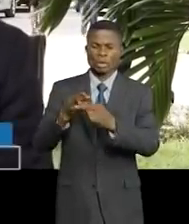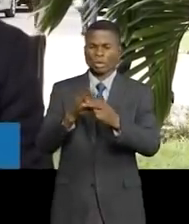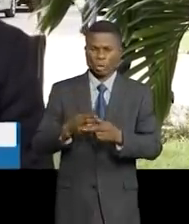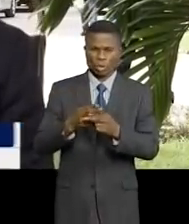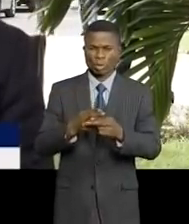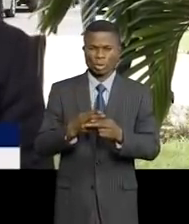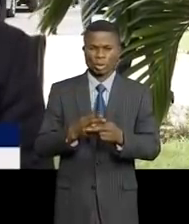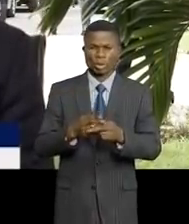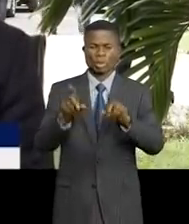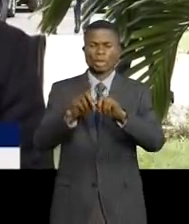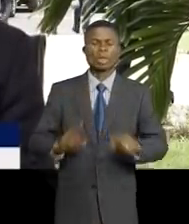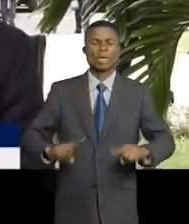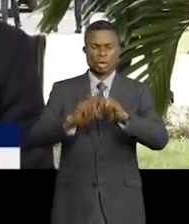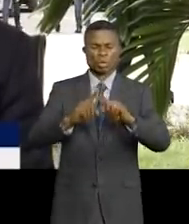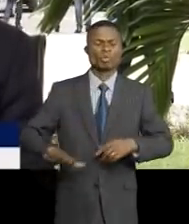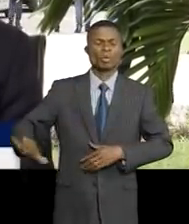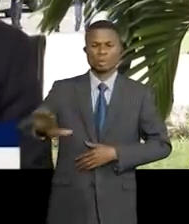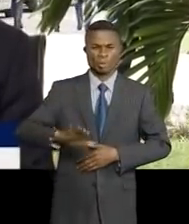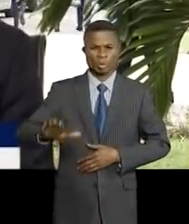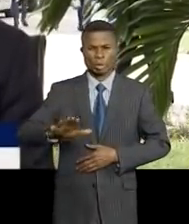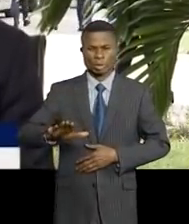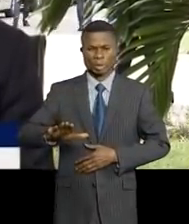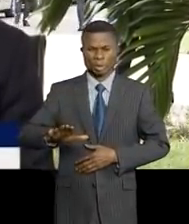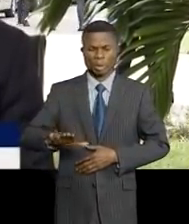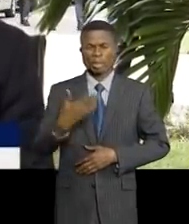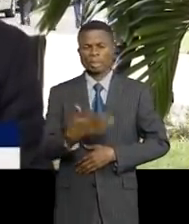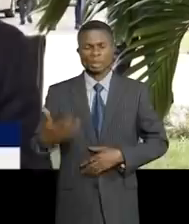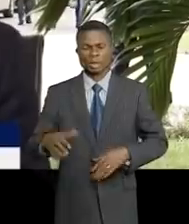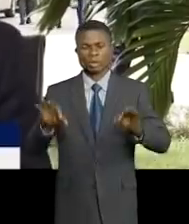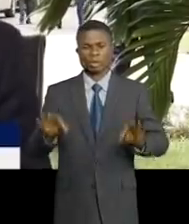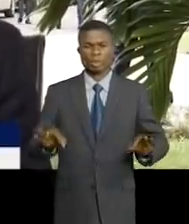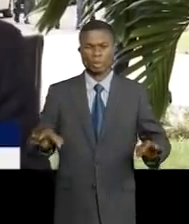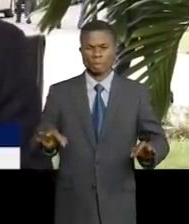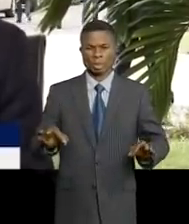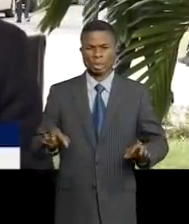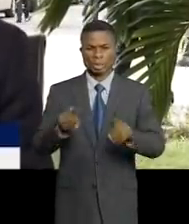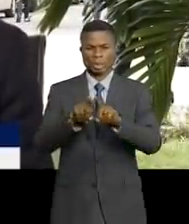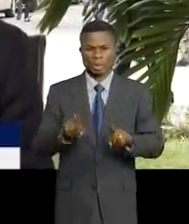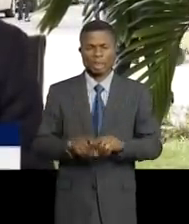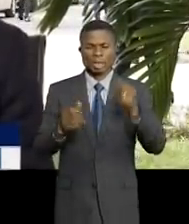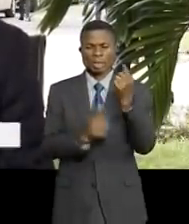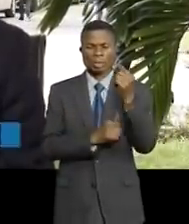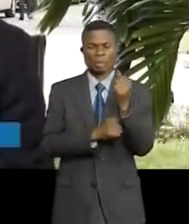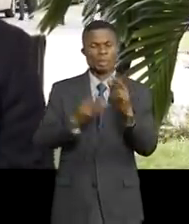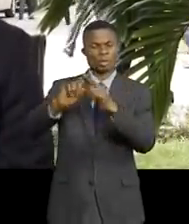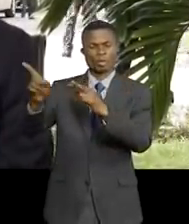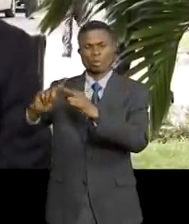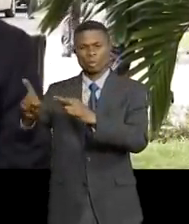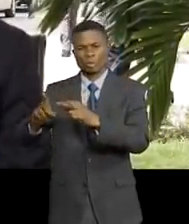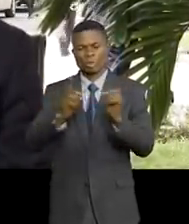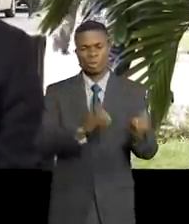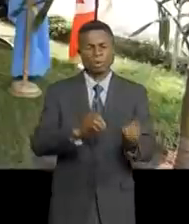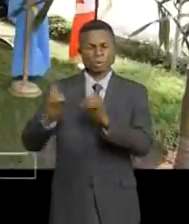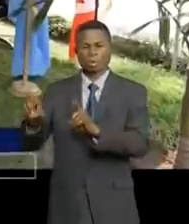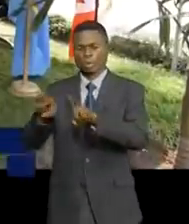victimes de conflits au pays, de désastres naturels, des personnes déplacées ou des